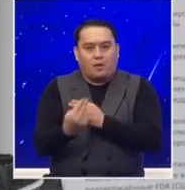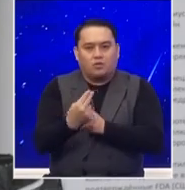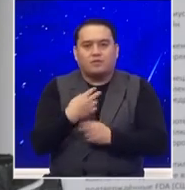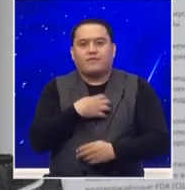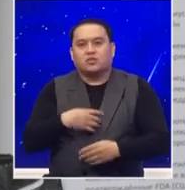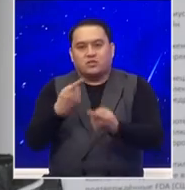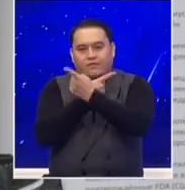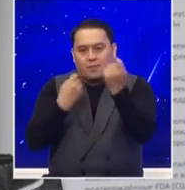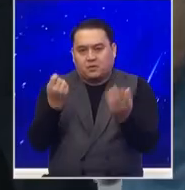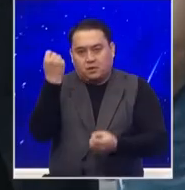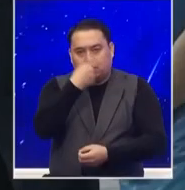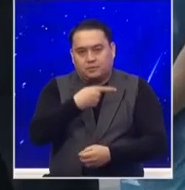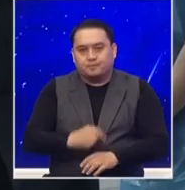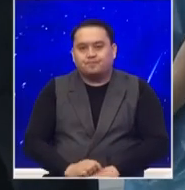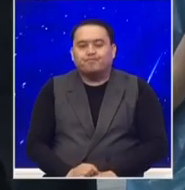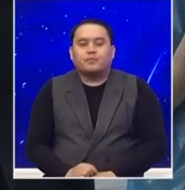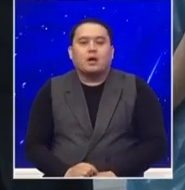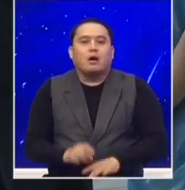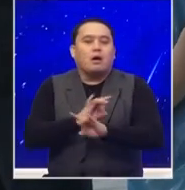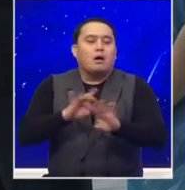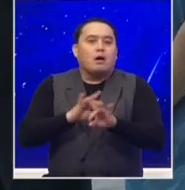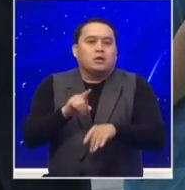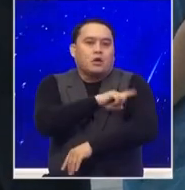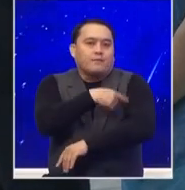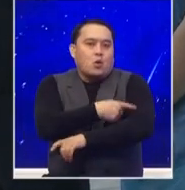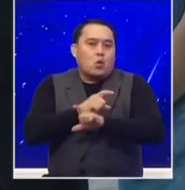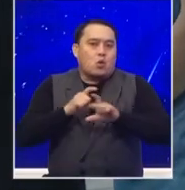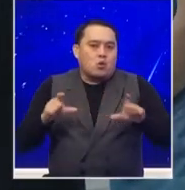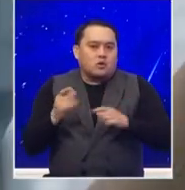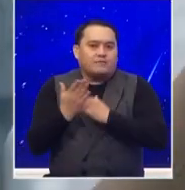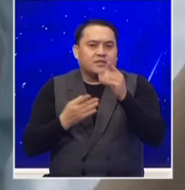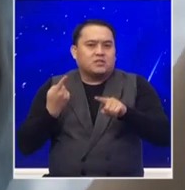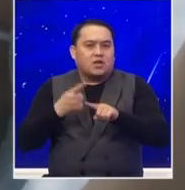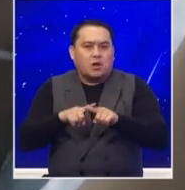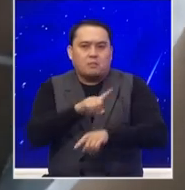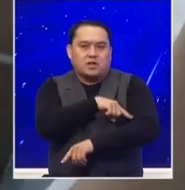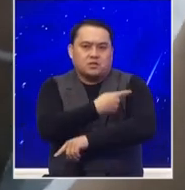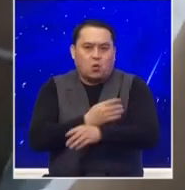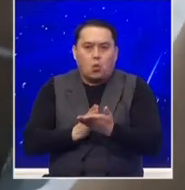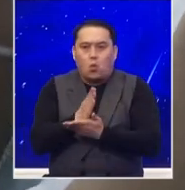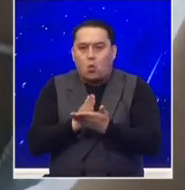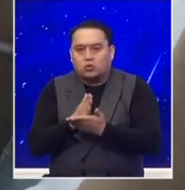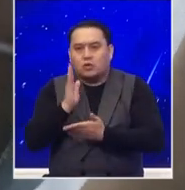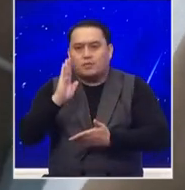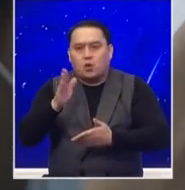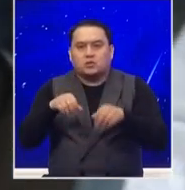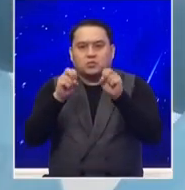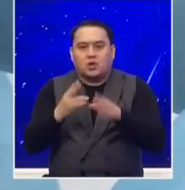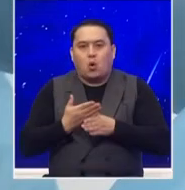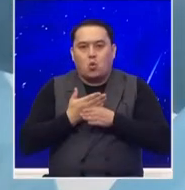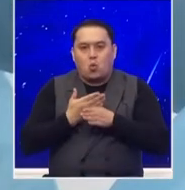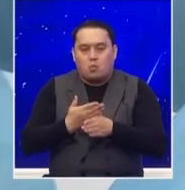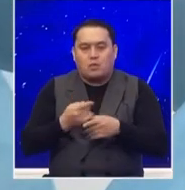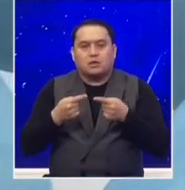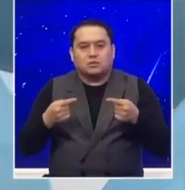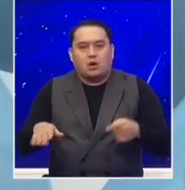маңызды ақпараттарды білдік. Айта кету керек, облыстық көпсалалы стационарда жоғары технологиялы медициналық қызмет көрсетеді. Арнайы көмек Жетісу өңірінен